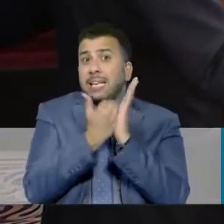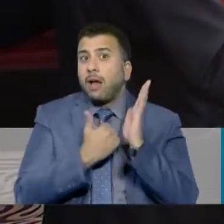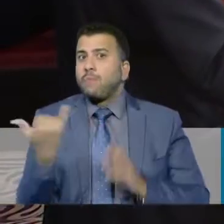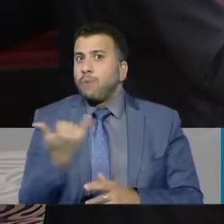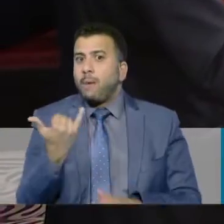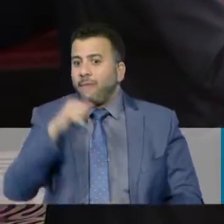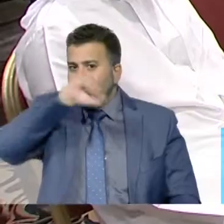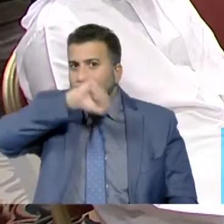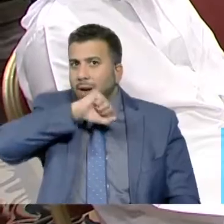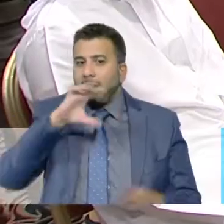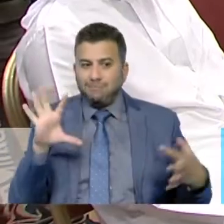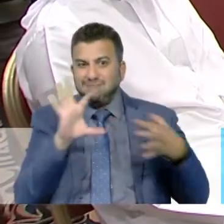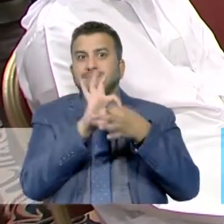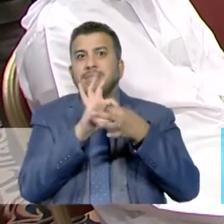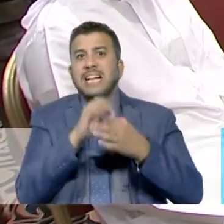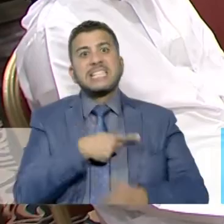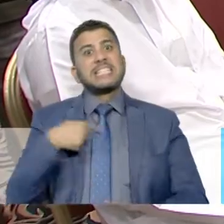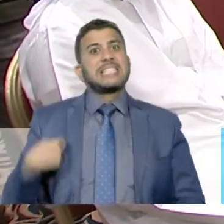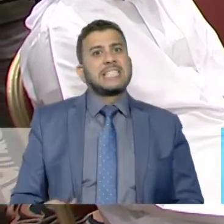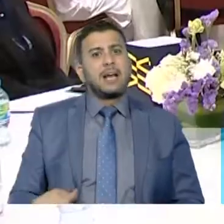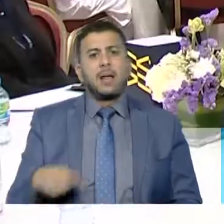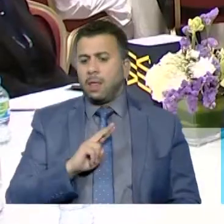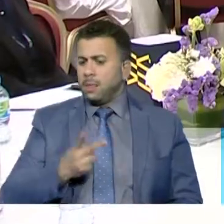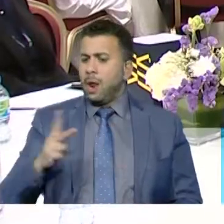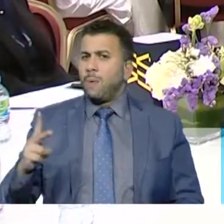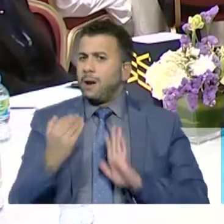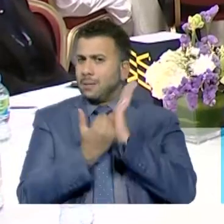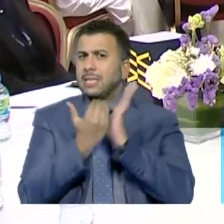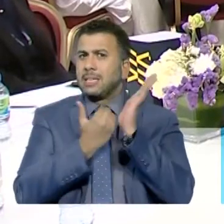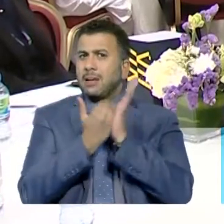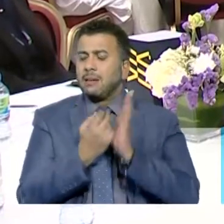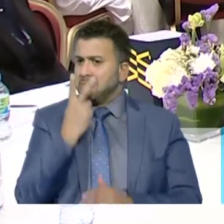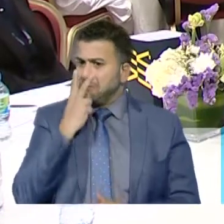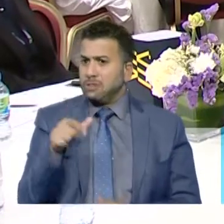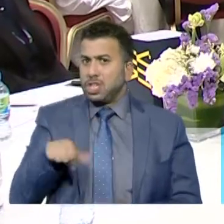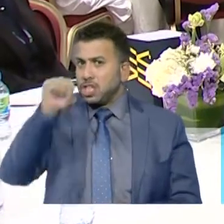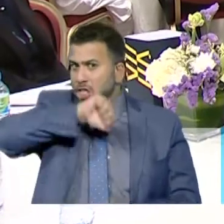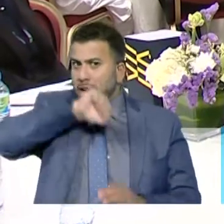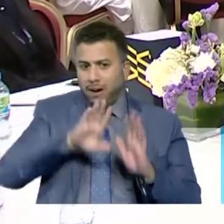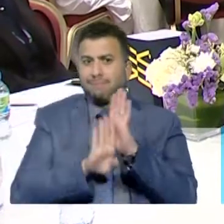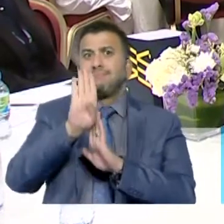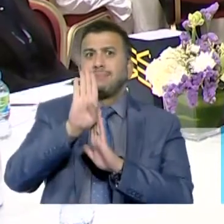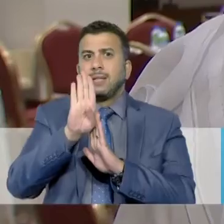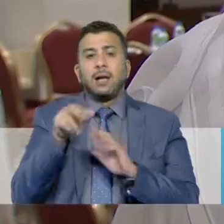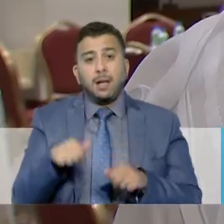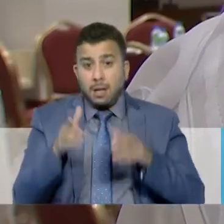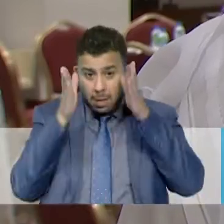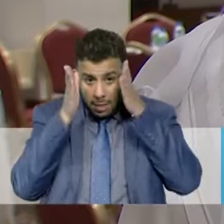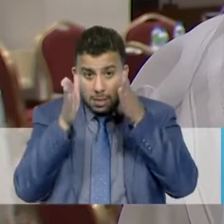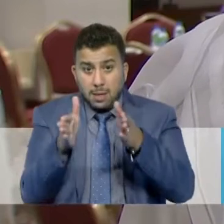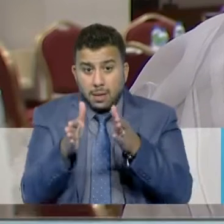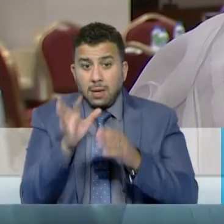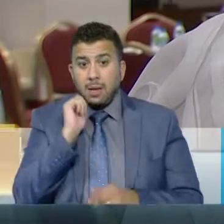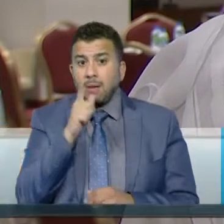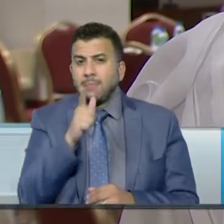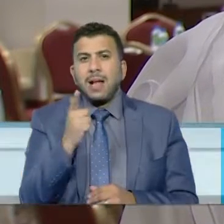الحيوية بالشارقة، وذلك في ظل التنوع الاقتصادي الذي تشهده الإمارة. نركز على مبادرة